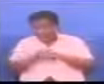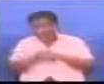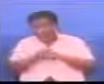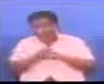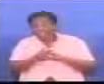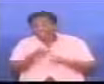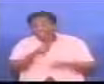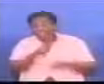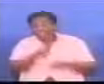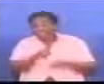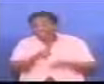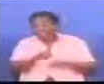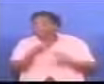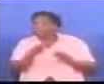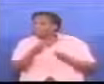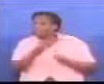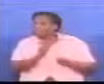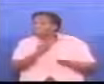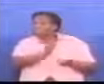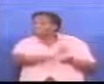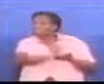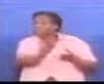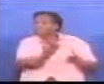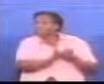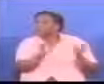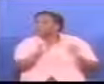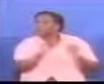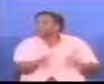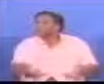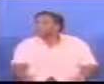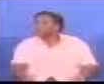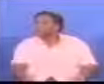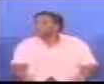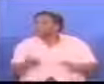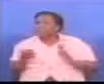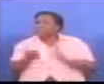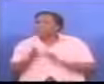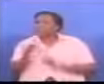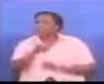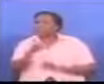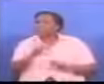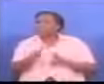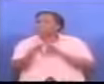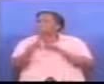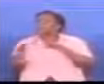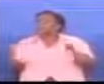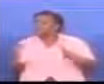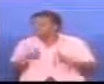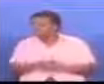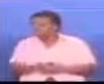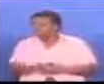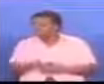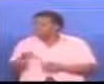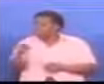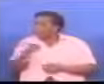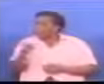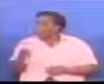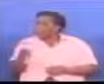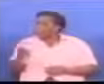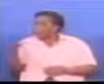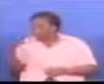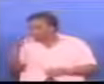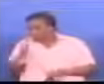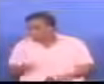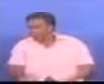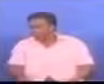mortgage zao zinauzwa. Na zinauzwa kwa nini? Wana madeni, wanaidai serikali. Lakini serikali